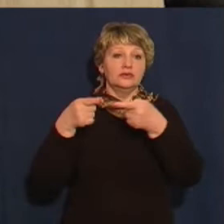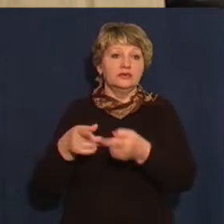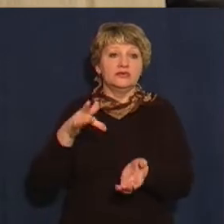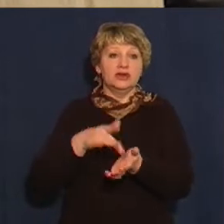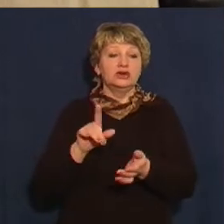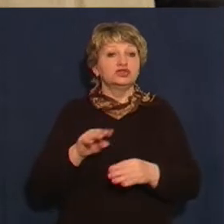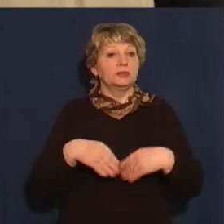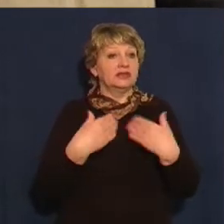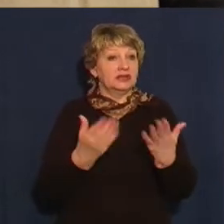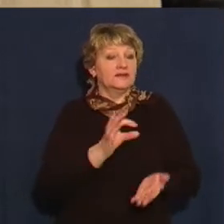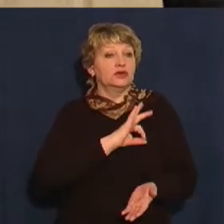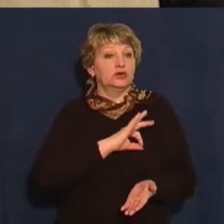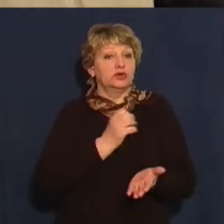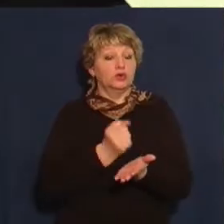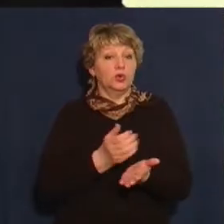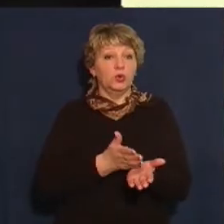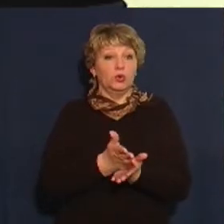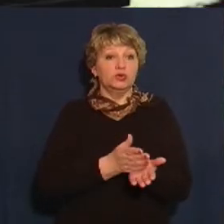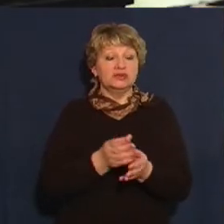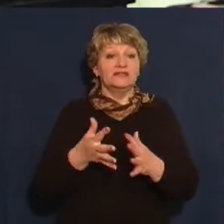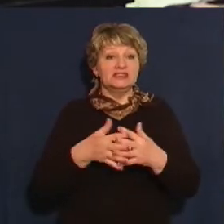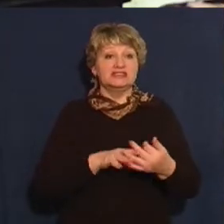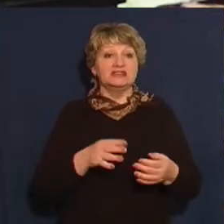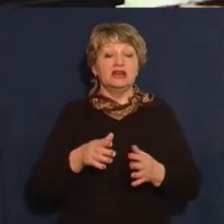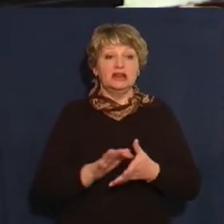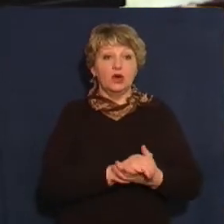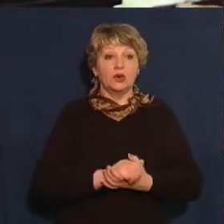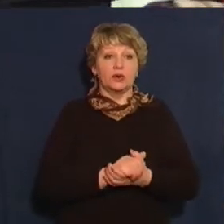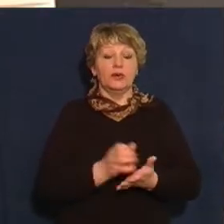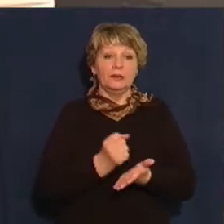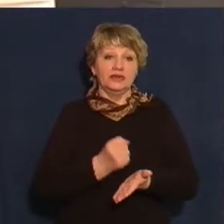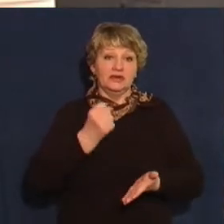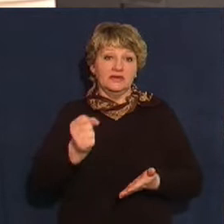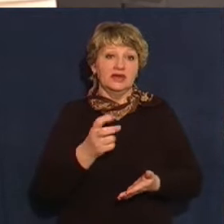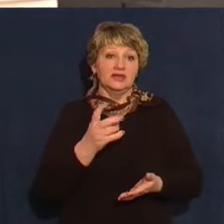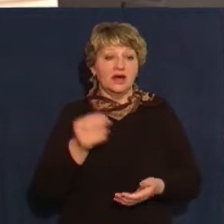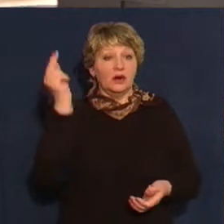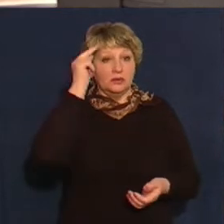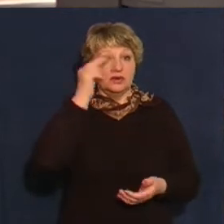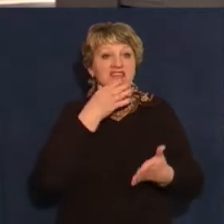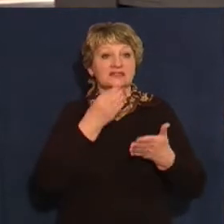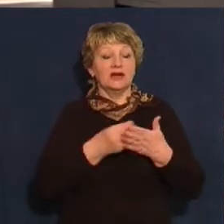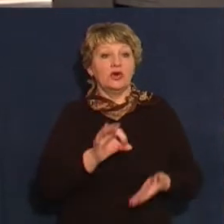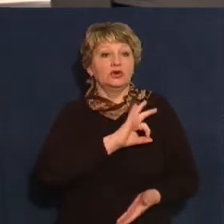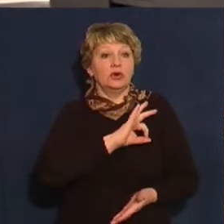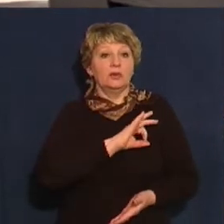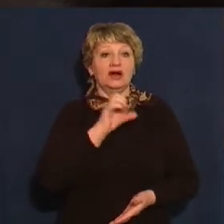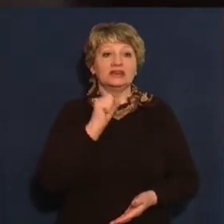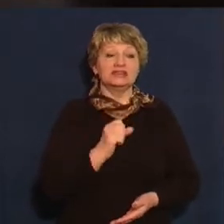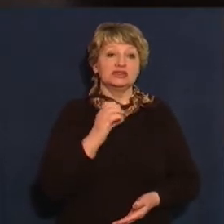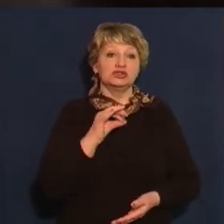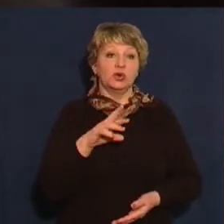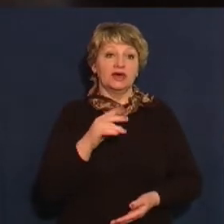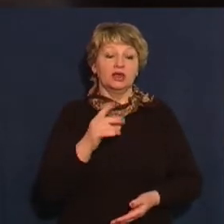надавати нотаріальні послуги в селі Білозір'я, громада направила стажуватися до районного нотаріуса свого юриста Олександра Стоянова.